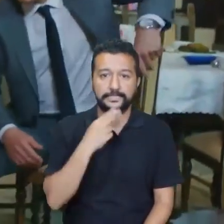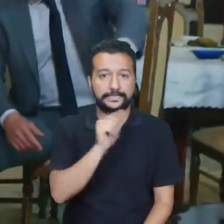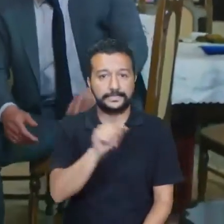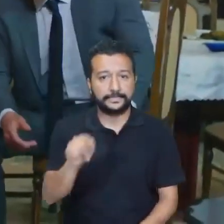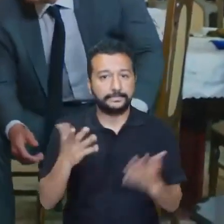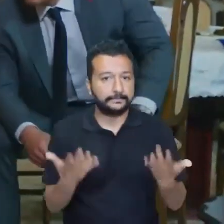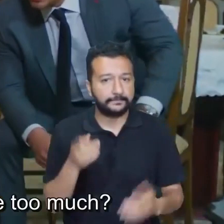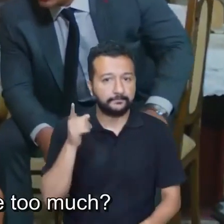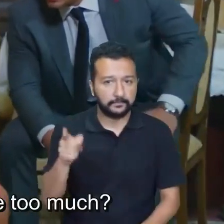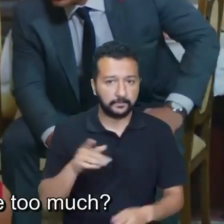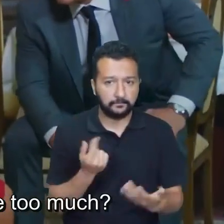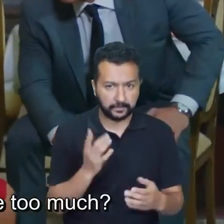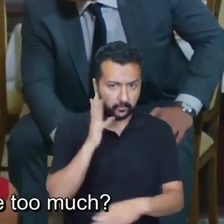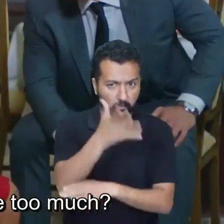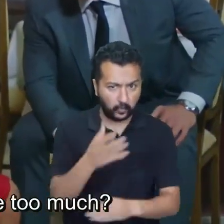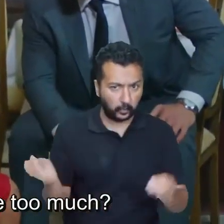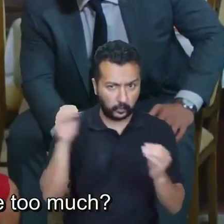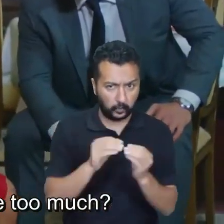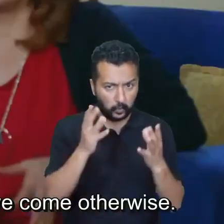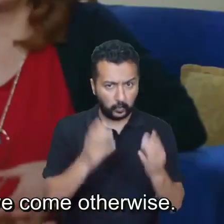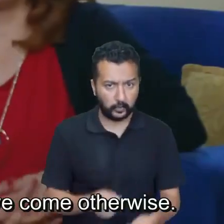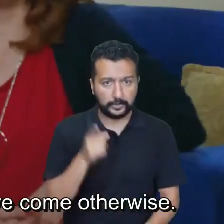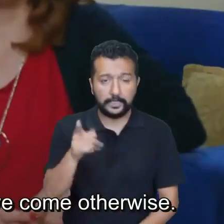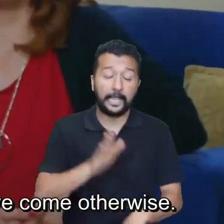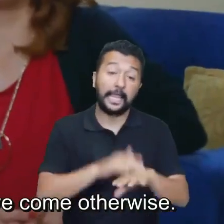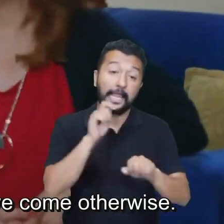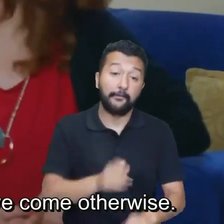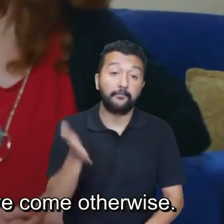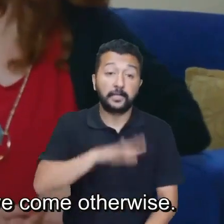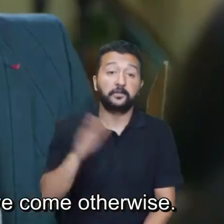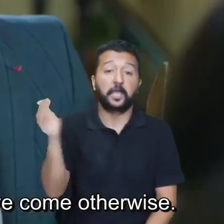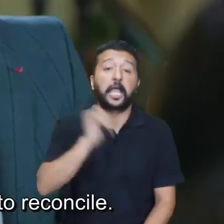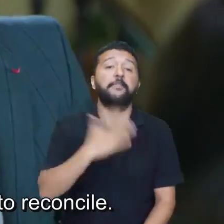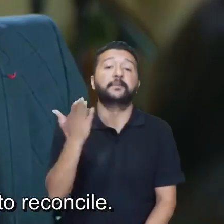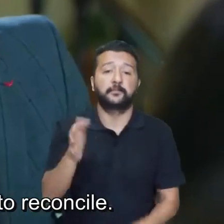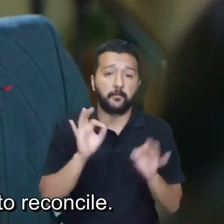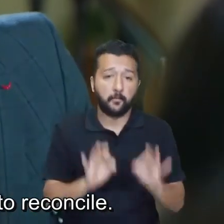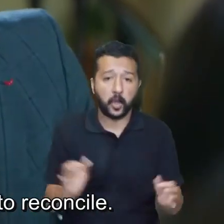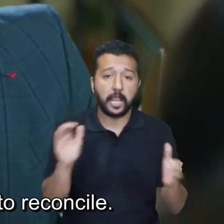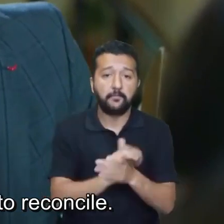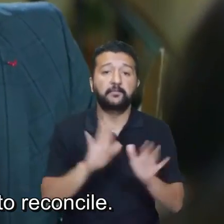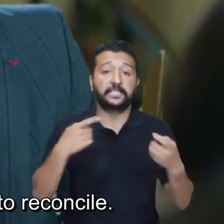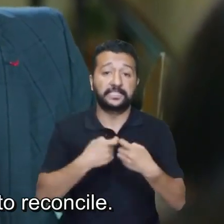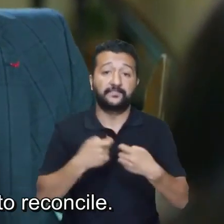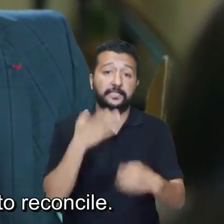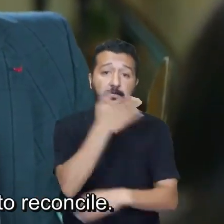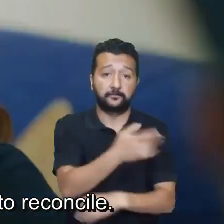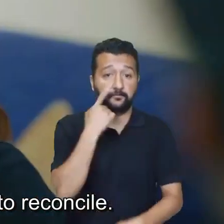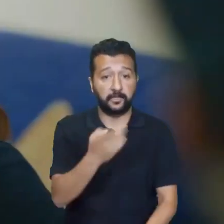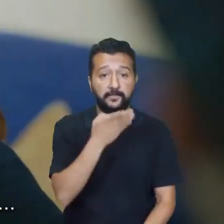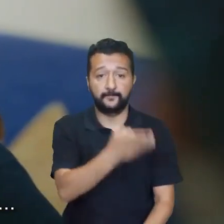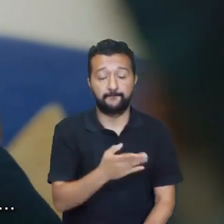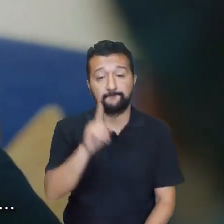kızlar, biraz fazla mı kışkırttık annemi ha? Ne yapalım? Başka türlü gelmezdi ki. Böyle de barışmaya değil, savaşmaya gidiyor gibi